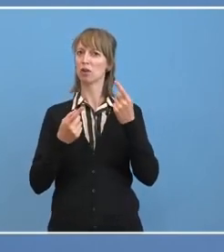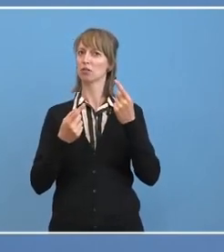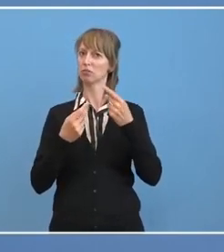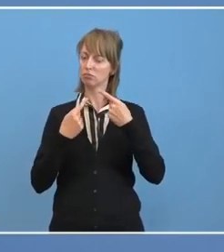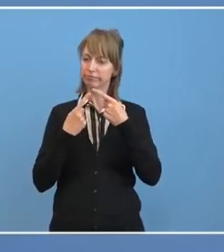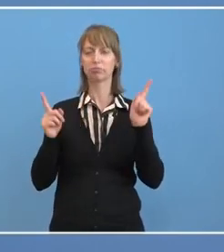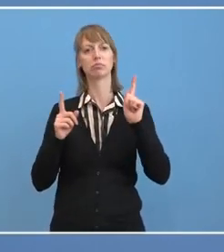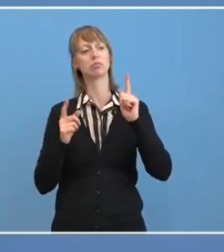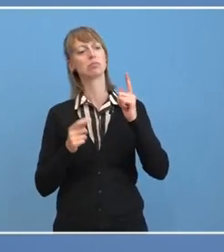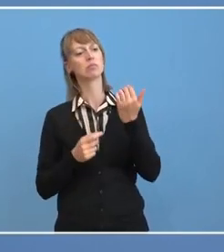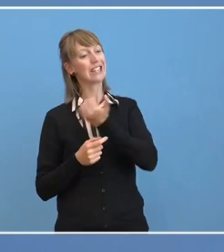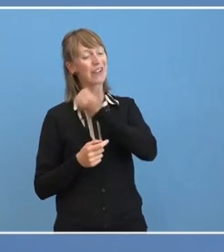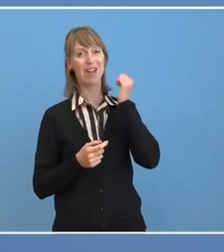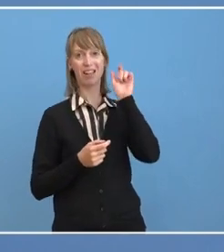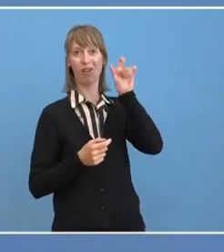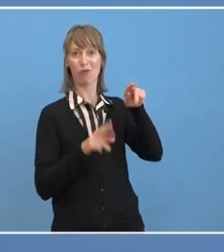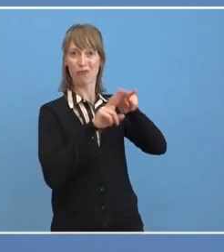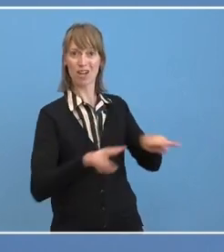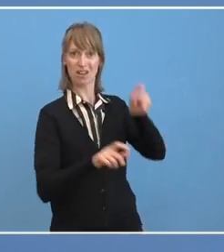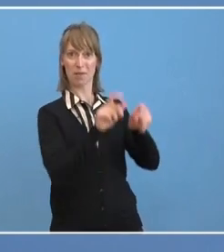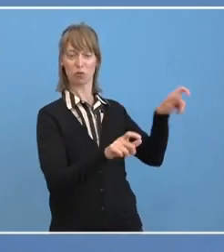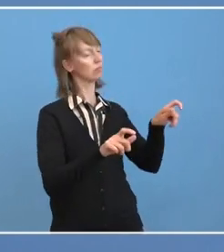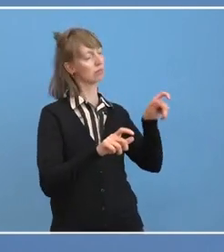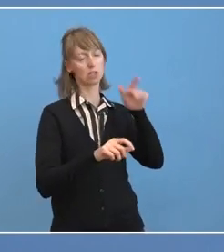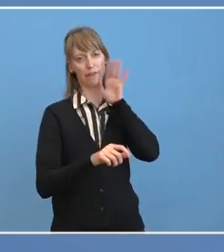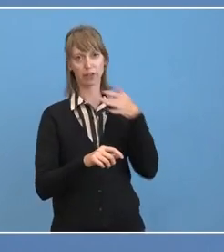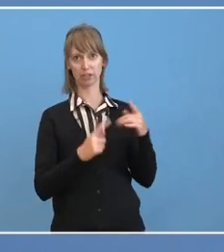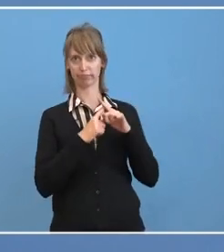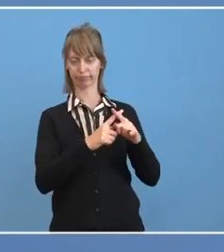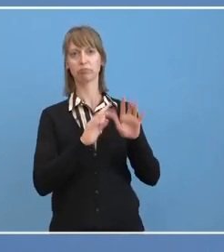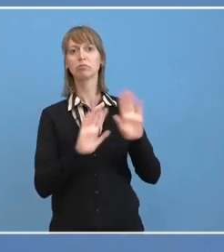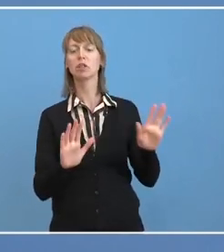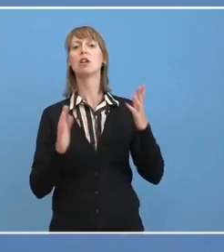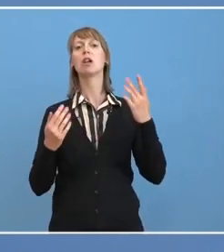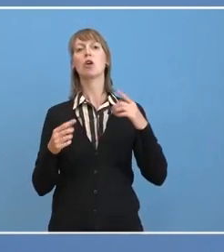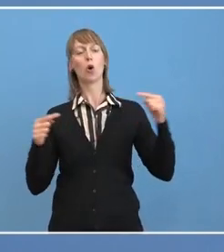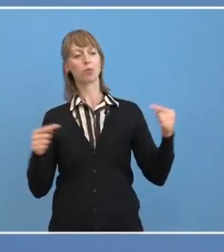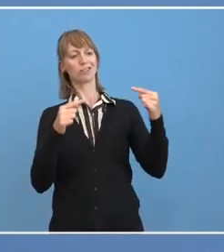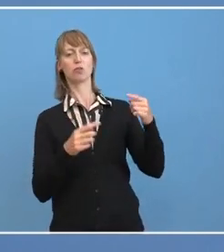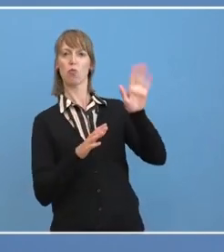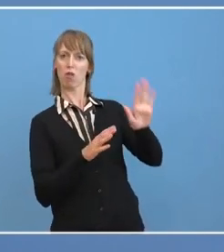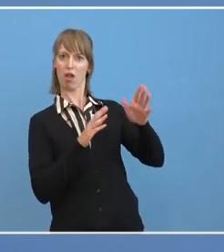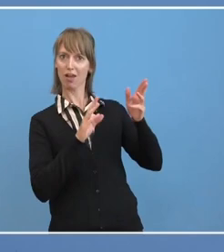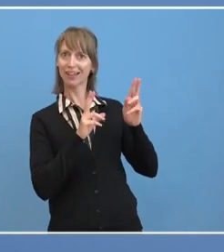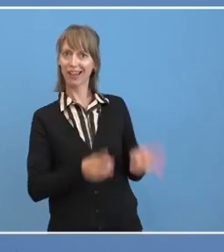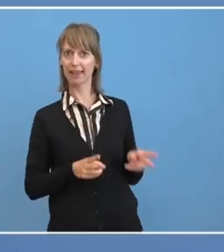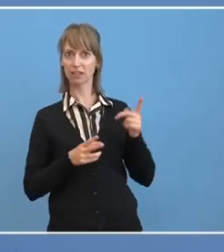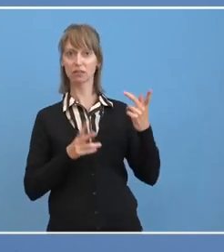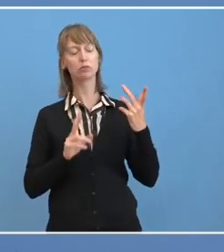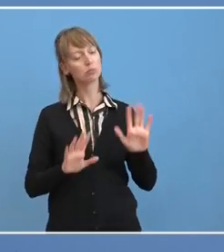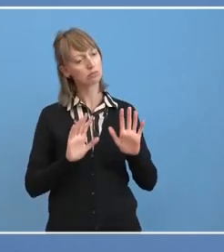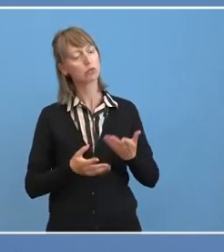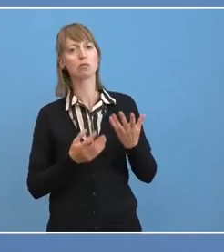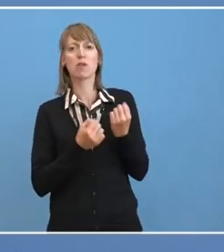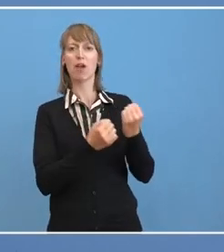es keine Gewalt gegen friedliche Demonstranten geben darf. Die Rechte der Opposition gewährleistet werden müssen. Und alle Gefangenen, also